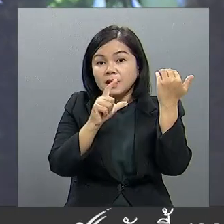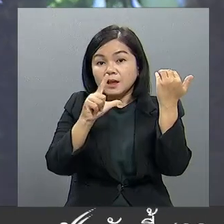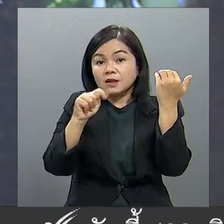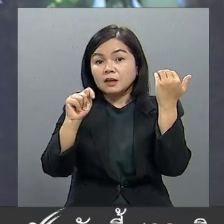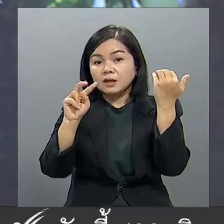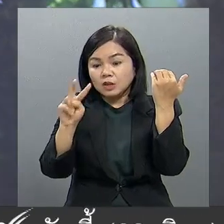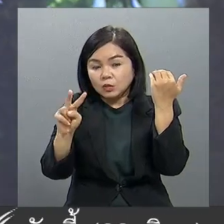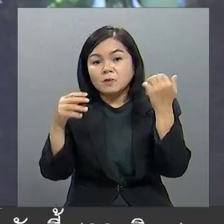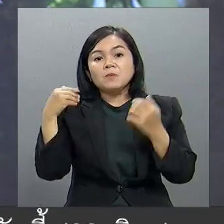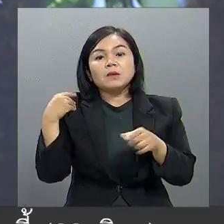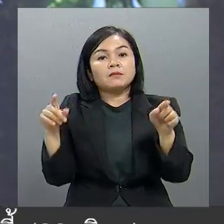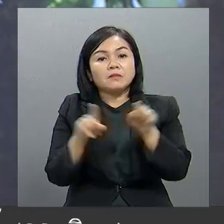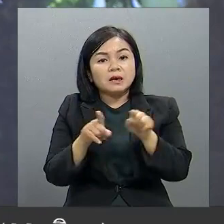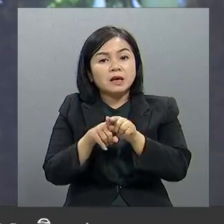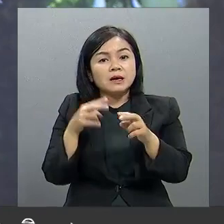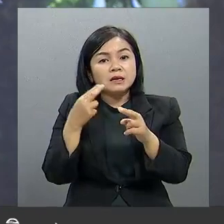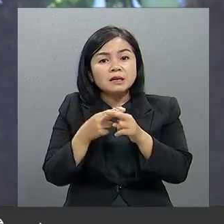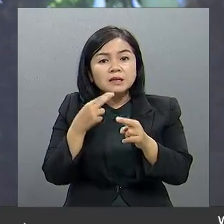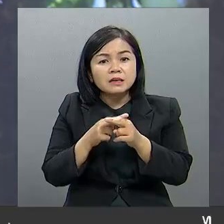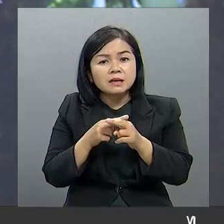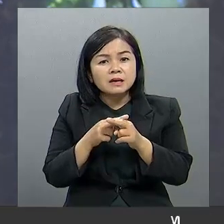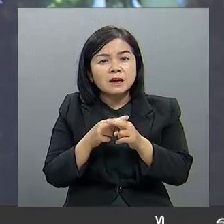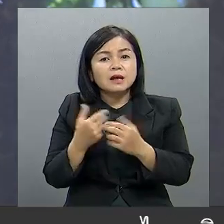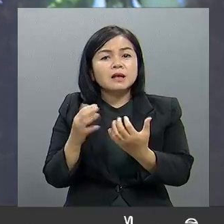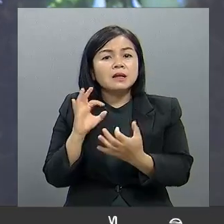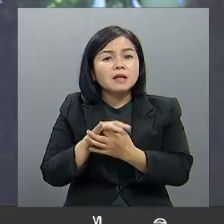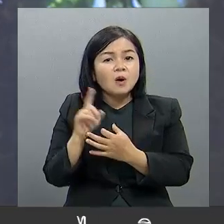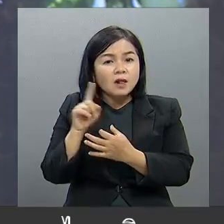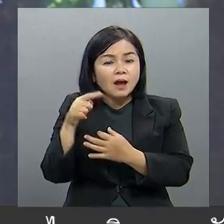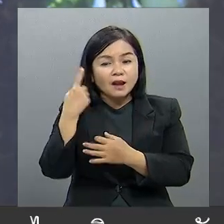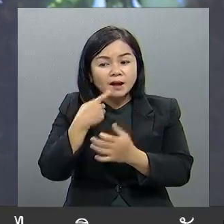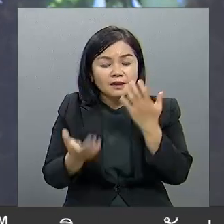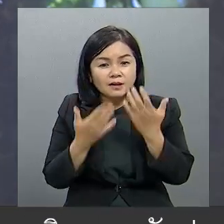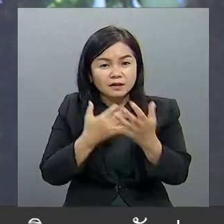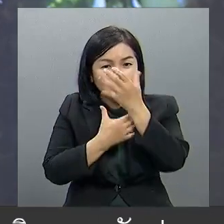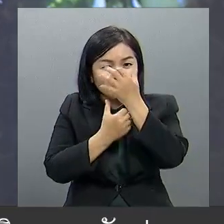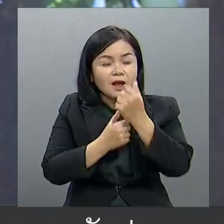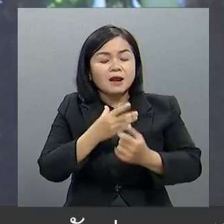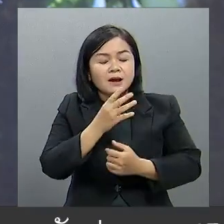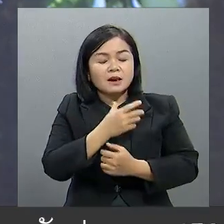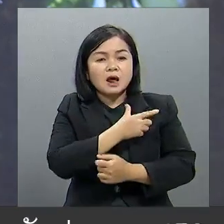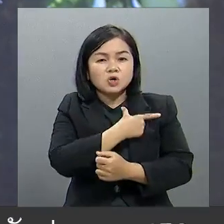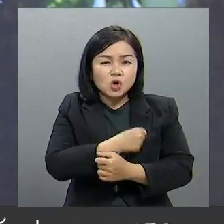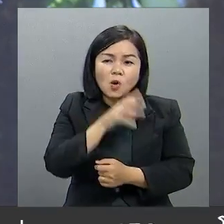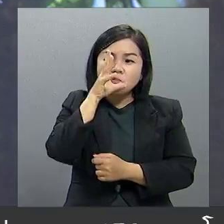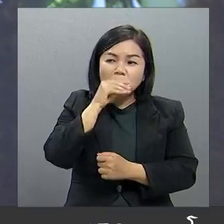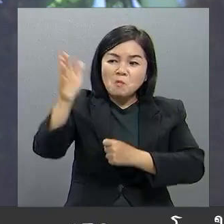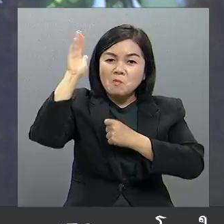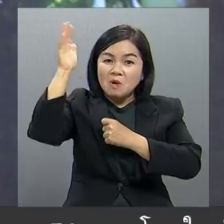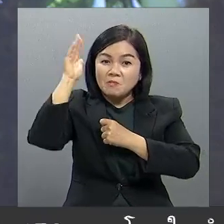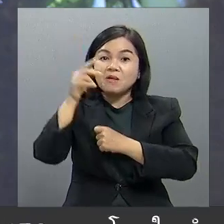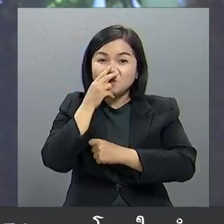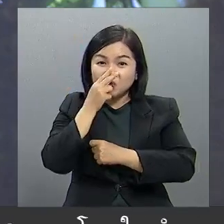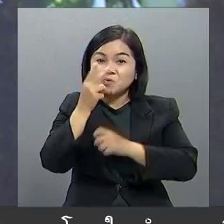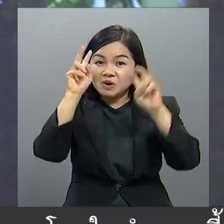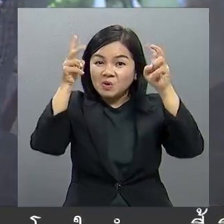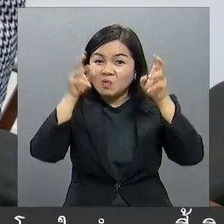หน่รายการชื่อว่า the speechสำหรบใครกตามเป็นคนรักการพูด ยาคราัพูดต้องมาดูรายการนี้กเลย